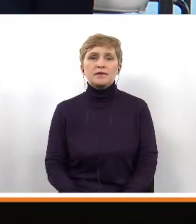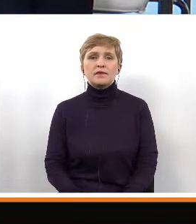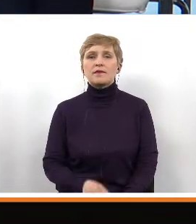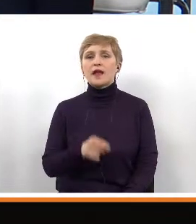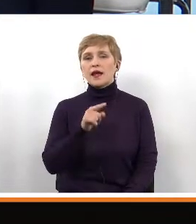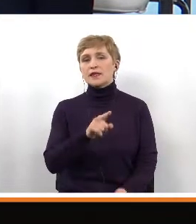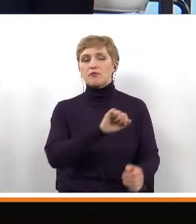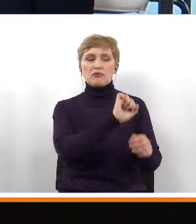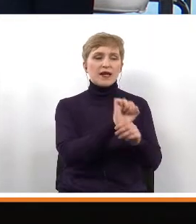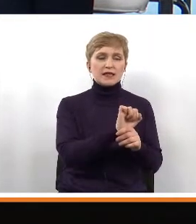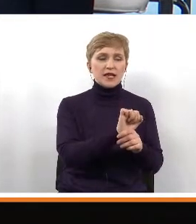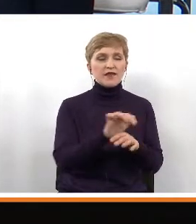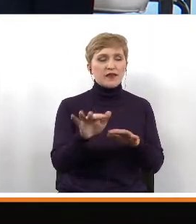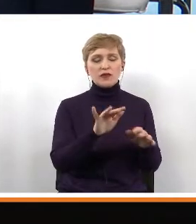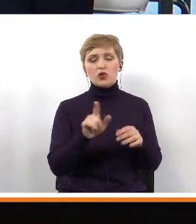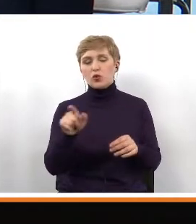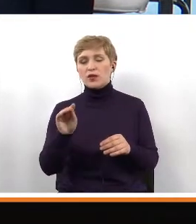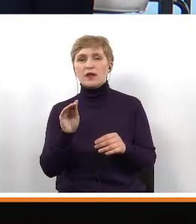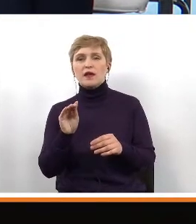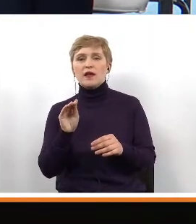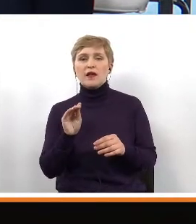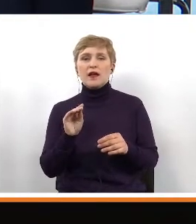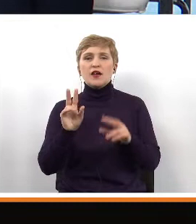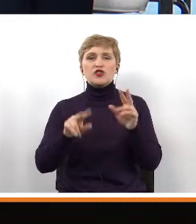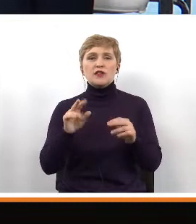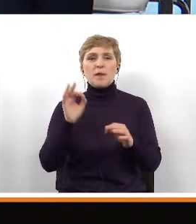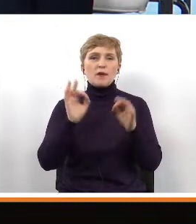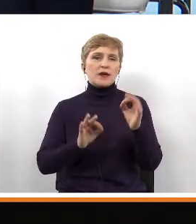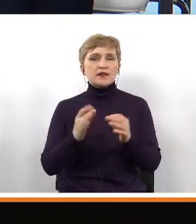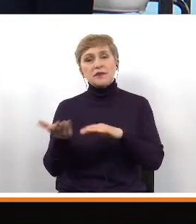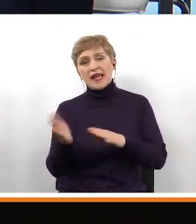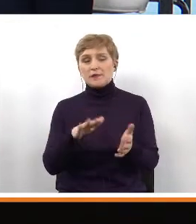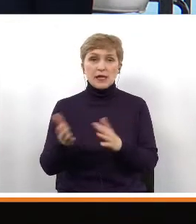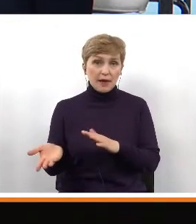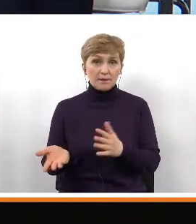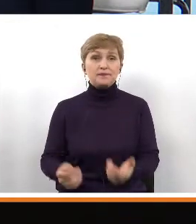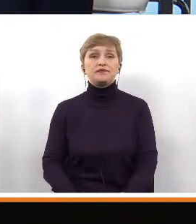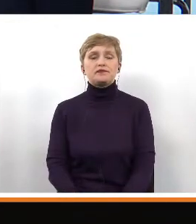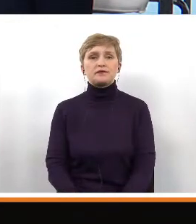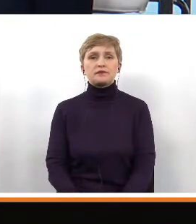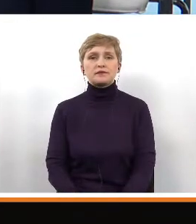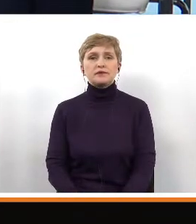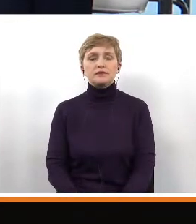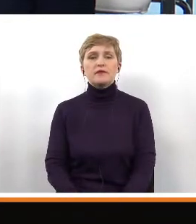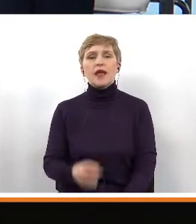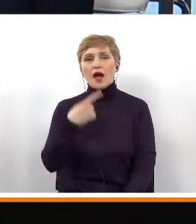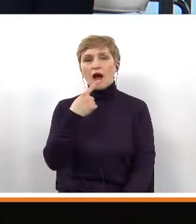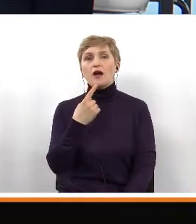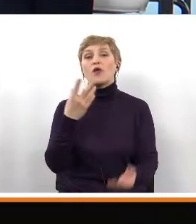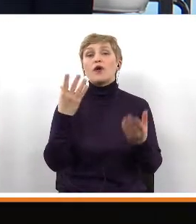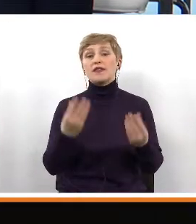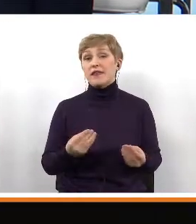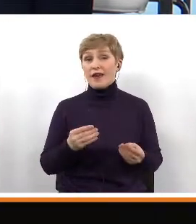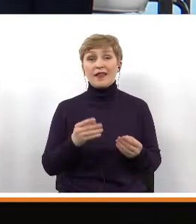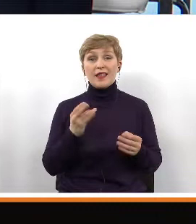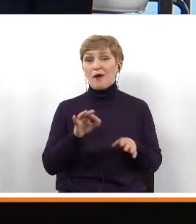здесь приостановить действие, тут считать процент таким-сяким. Вот. Но я говорю, день прямо для